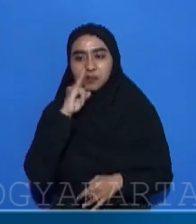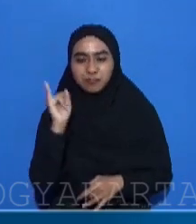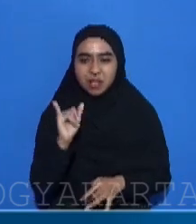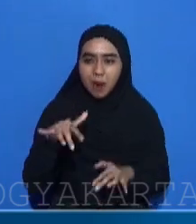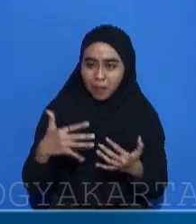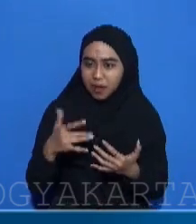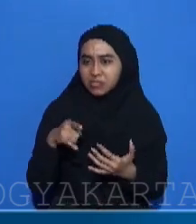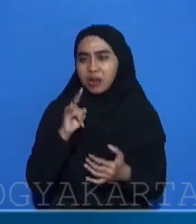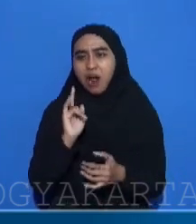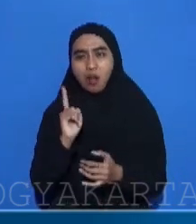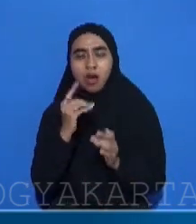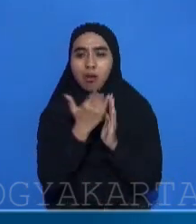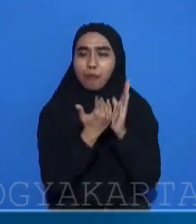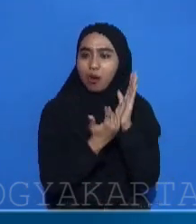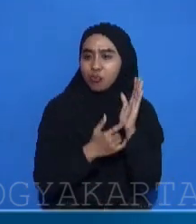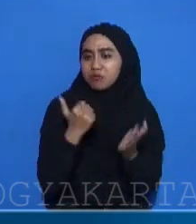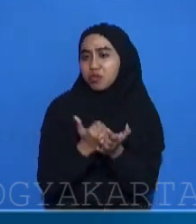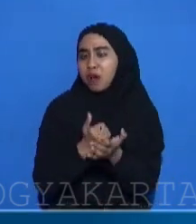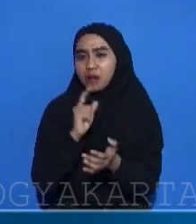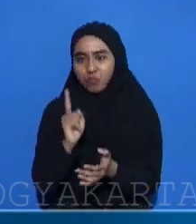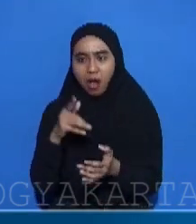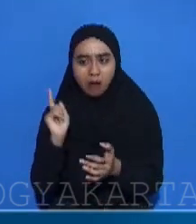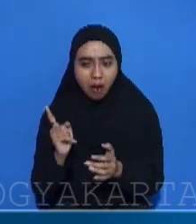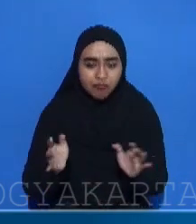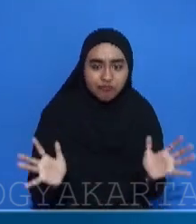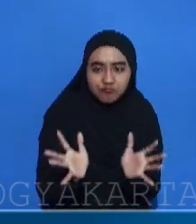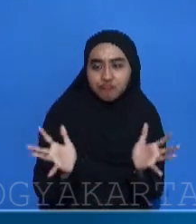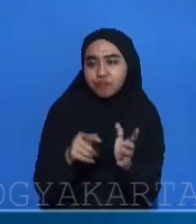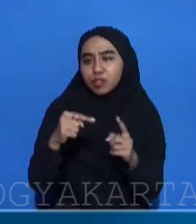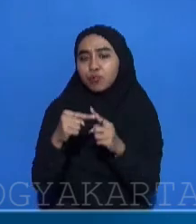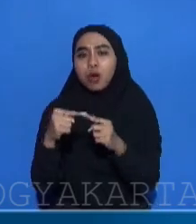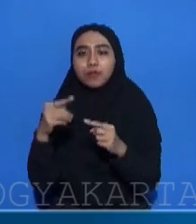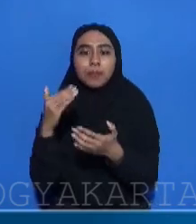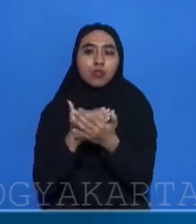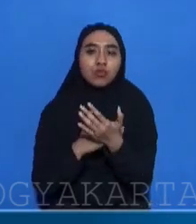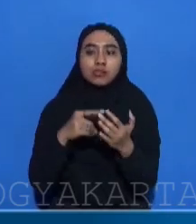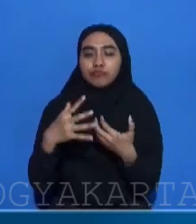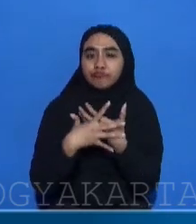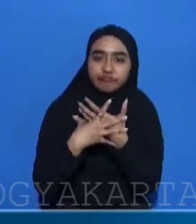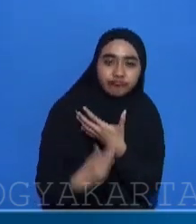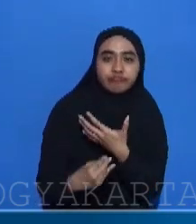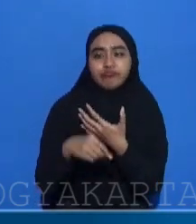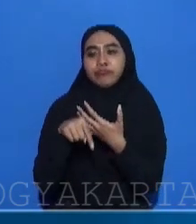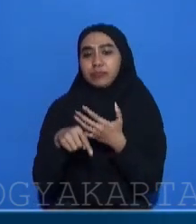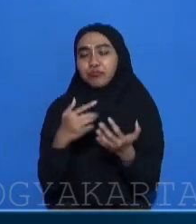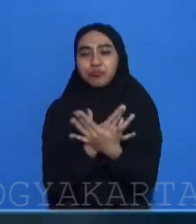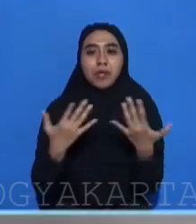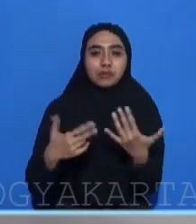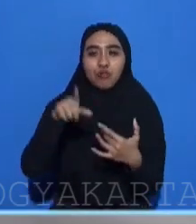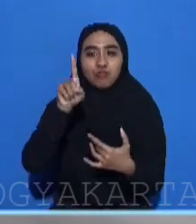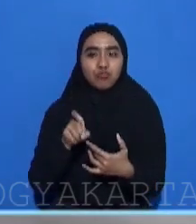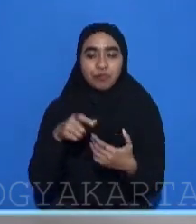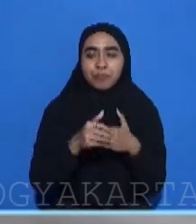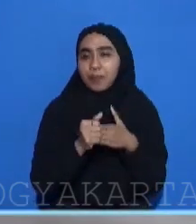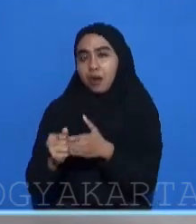regulasi sudah ada sebetulnya jadi dorongan untuk implementasi regulasi itu ini masyarakat perlu didampingi nggak bisa hanya